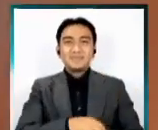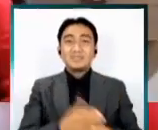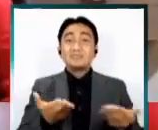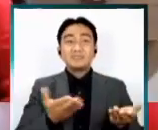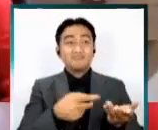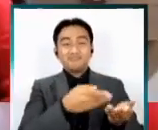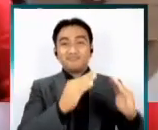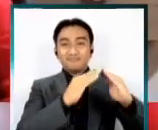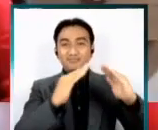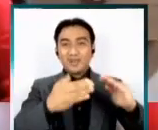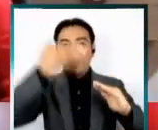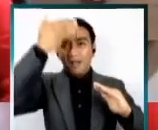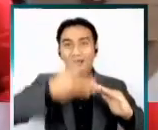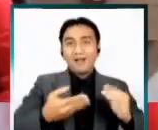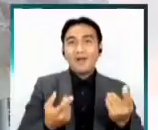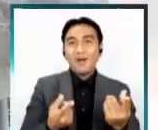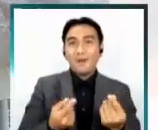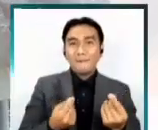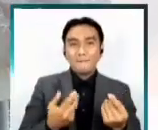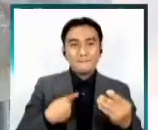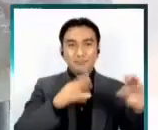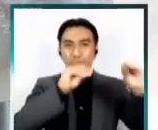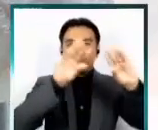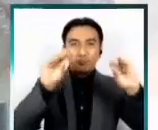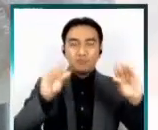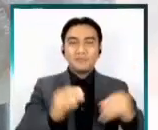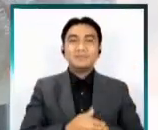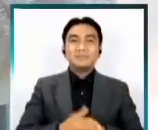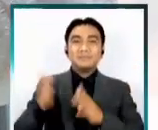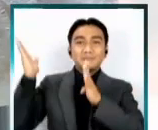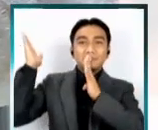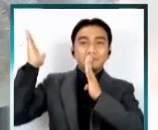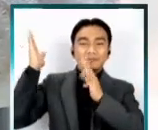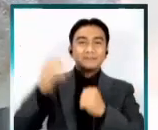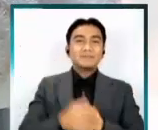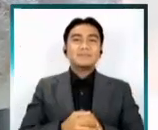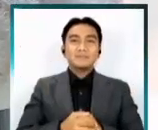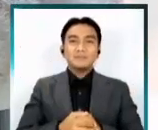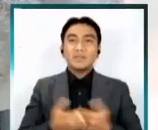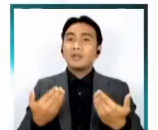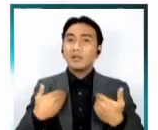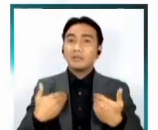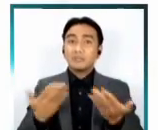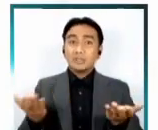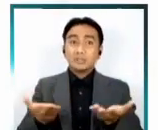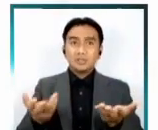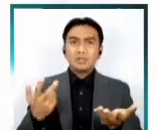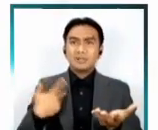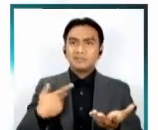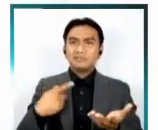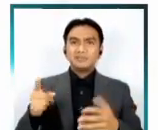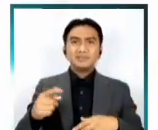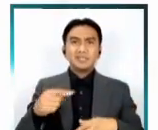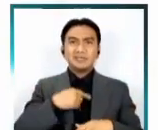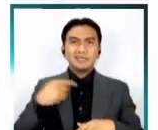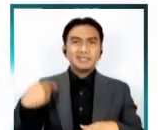Canada, dito sa Home Depot, may binibinta silang Chinese bamboo. Maliit-liit lang